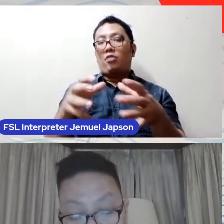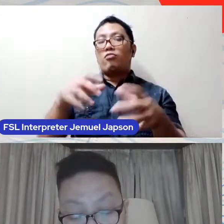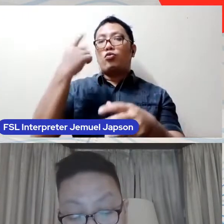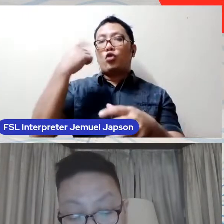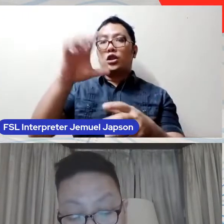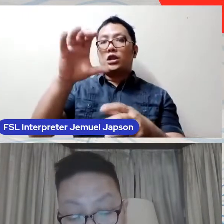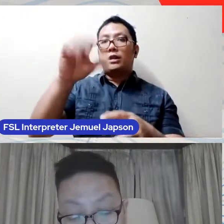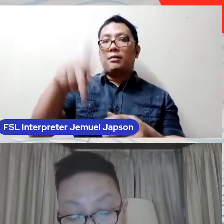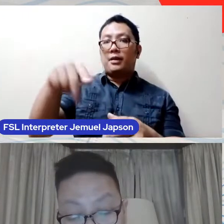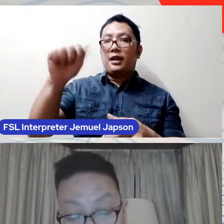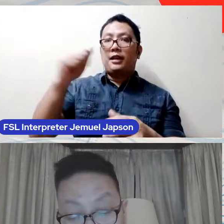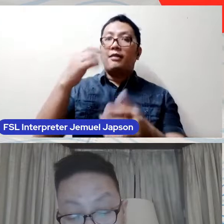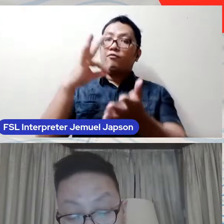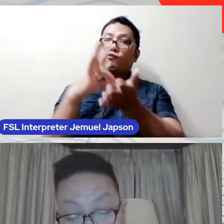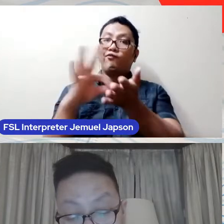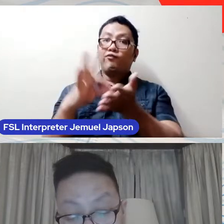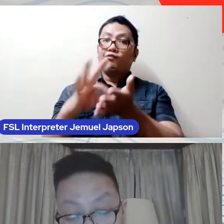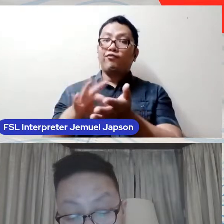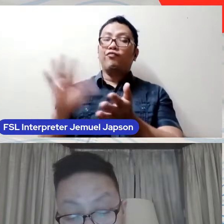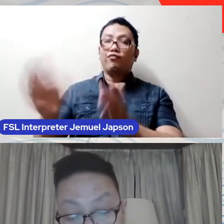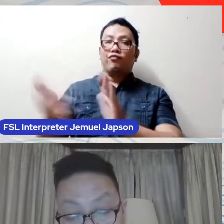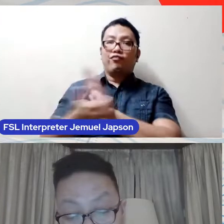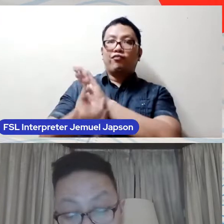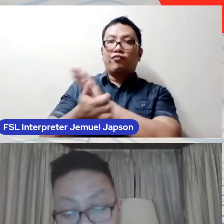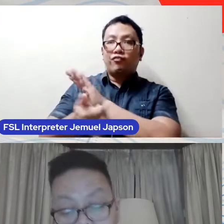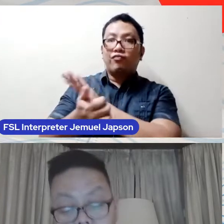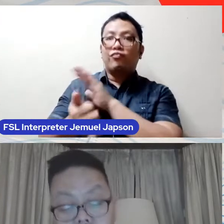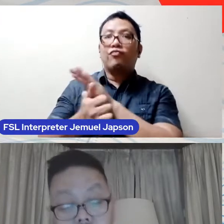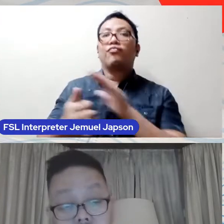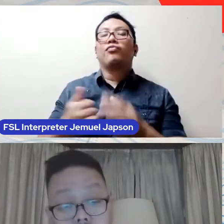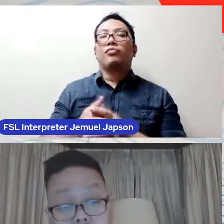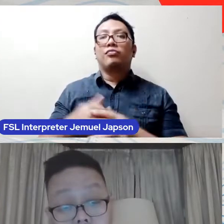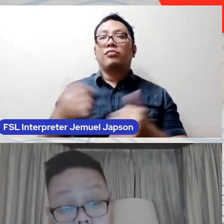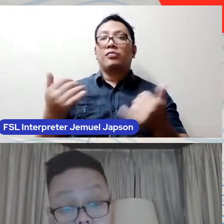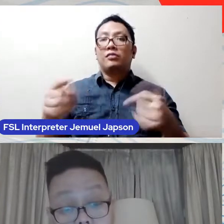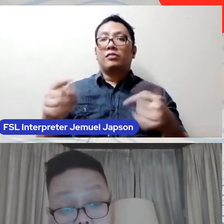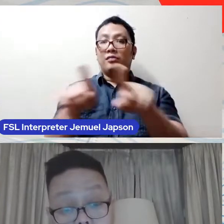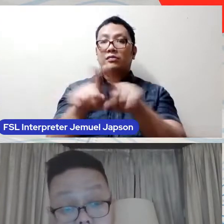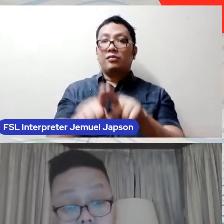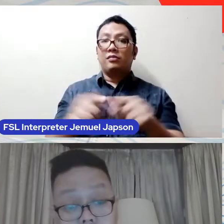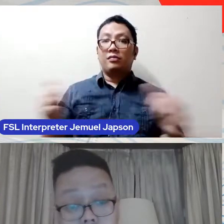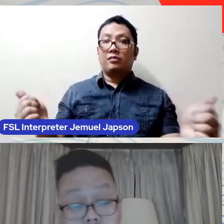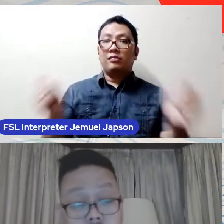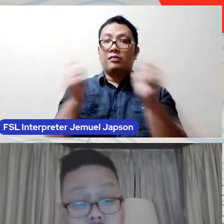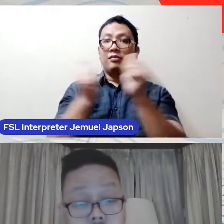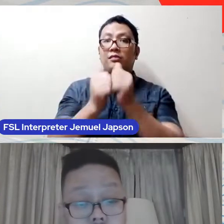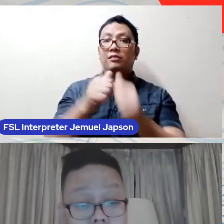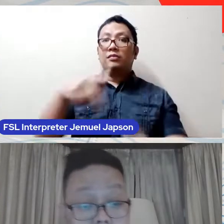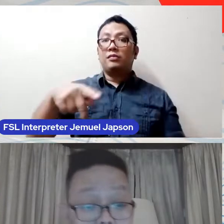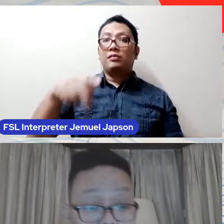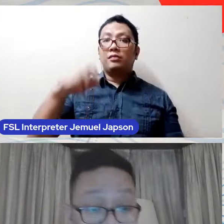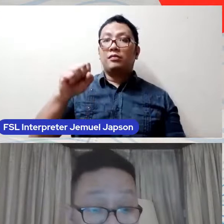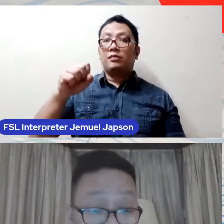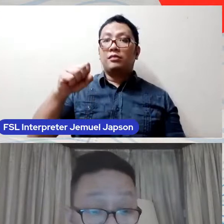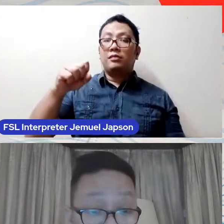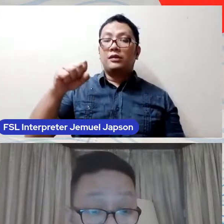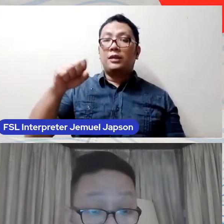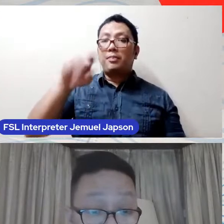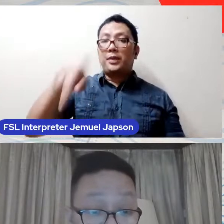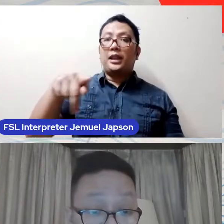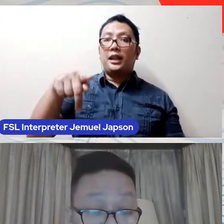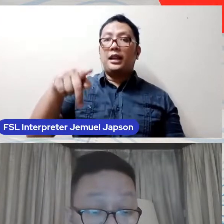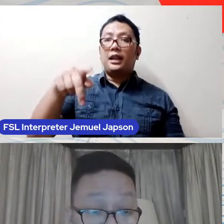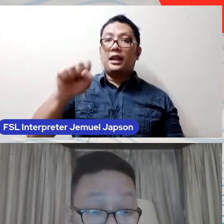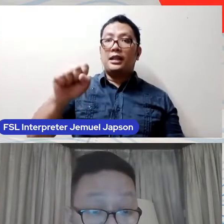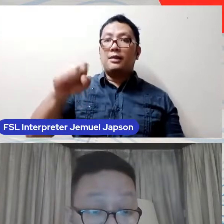ay isang audit. Ito ang kanilang expertise. Pangatlo, kasama rin po natin ang PSPHP dahil po